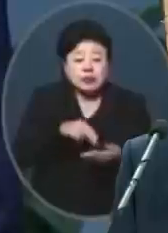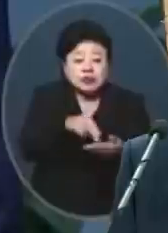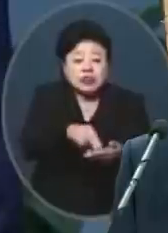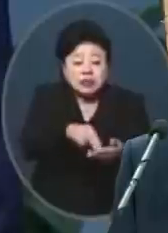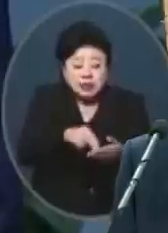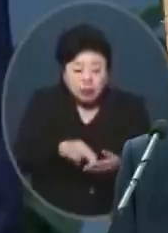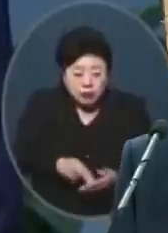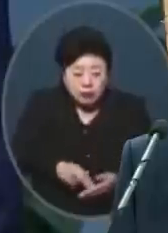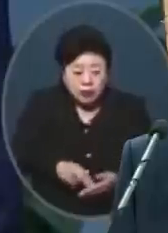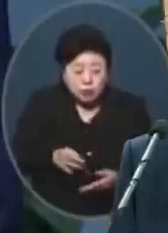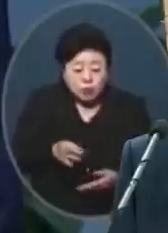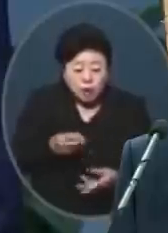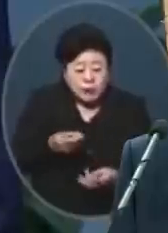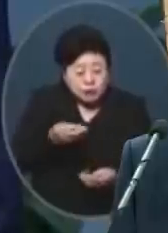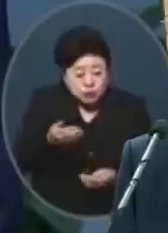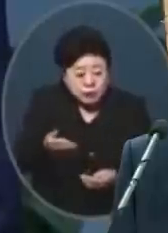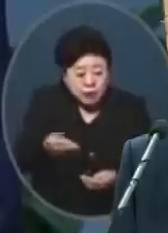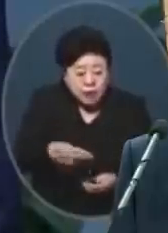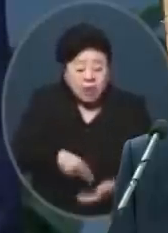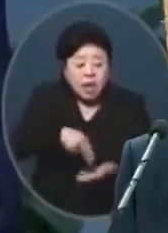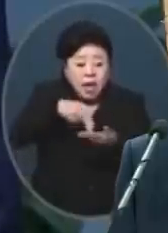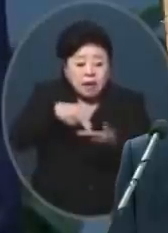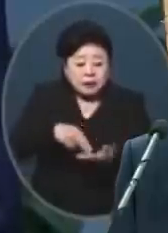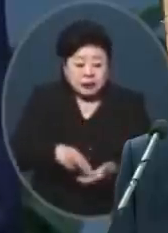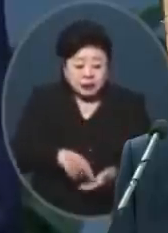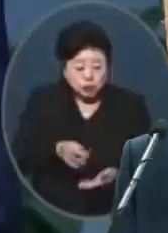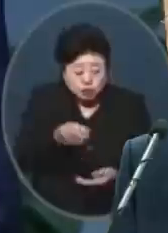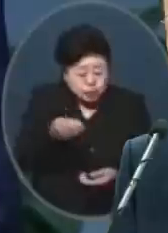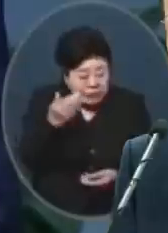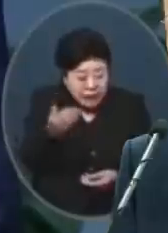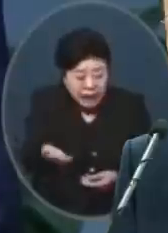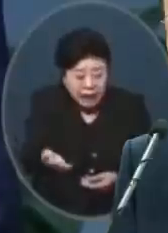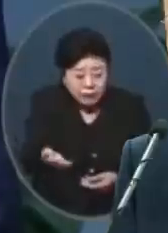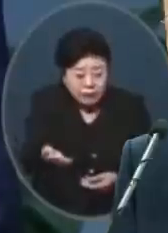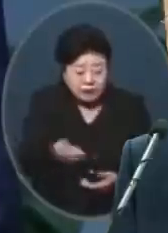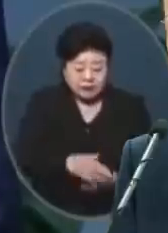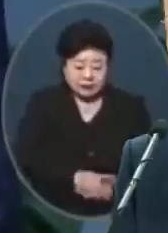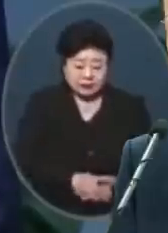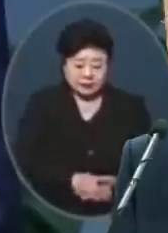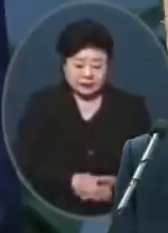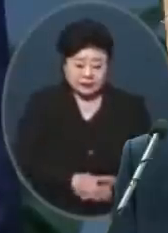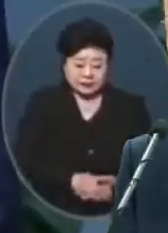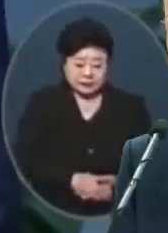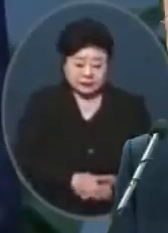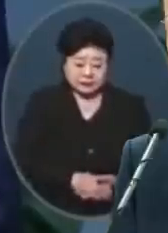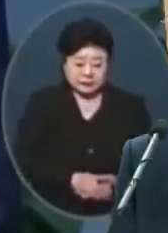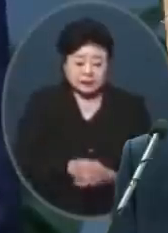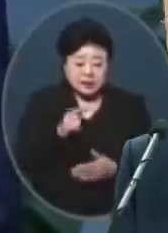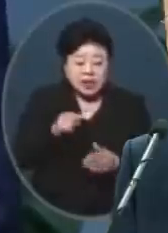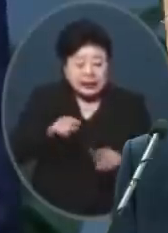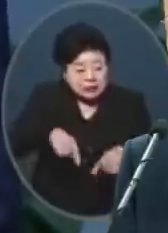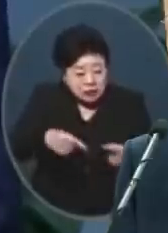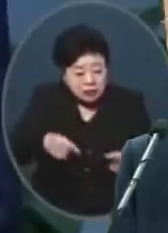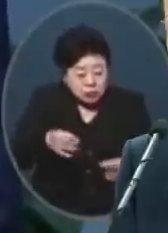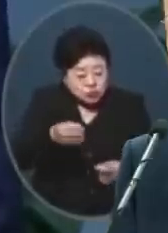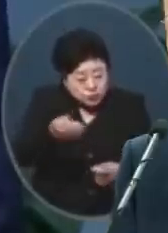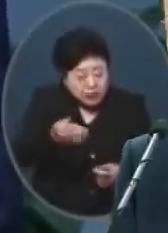돈을 얼마나 줍니까 엘리베이터를 타니까 당황 갱도에서